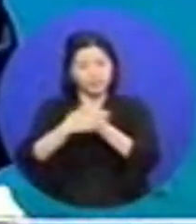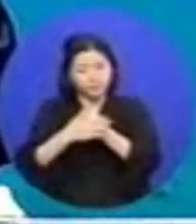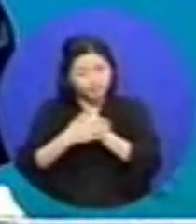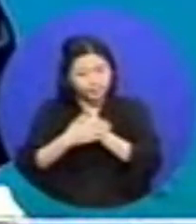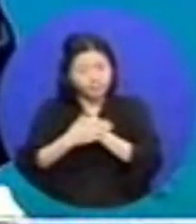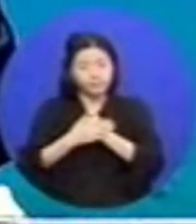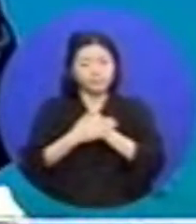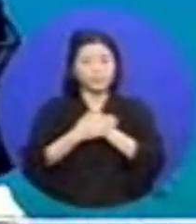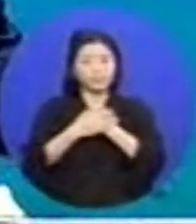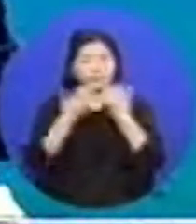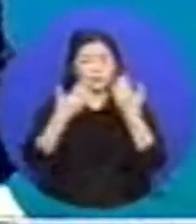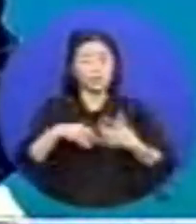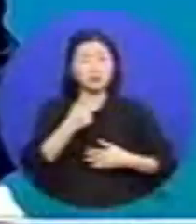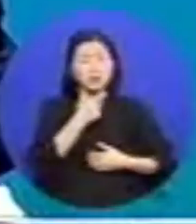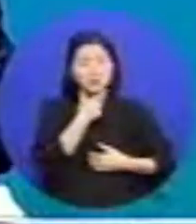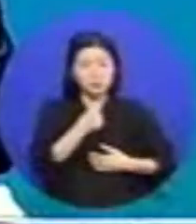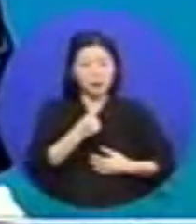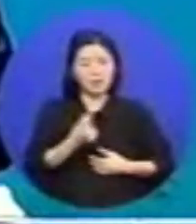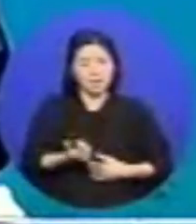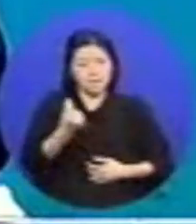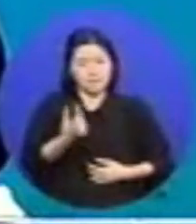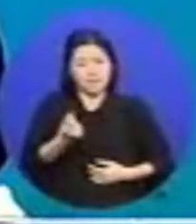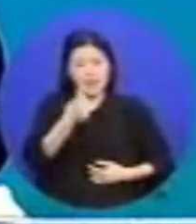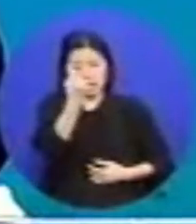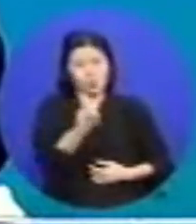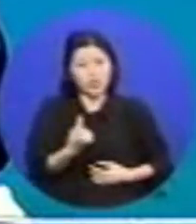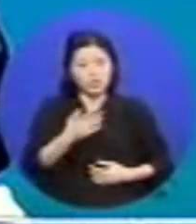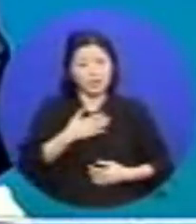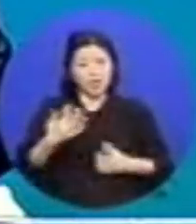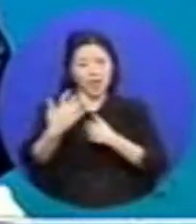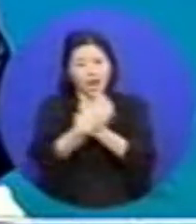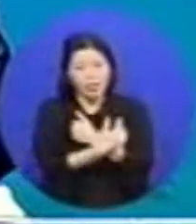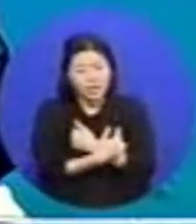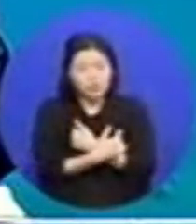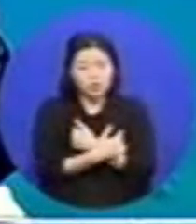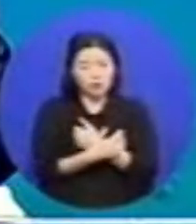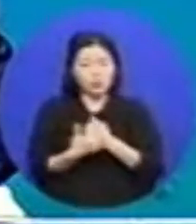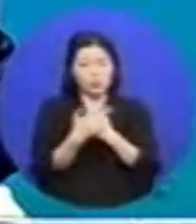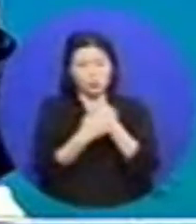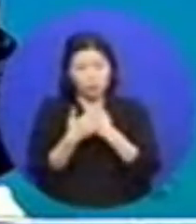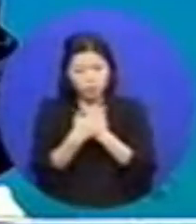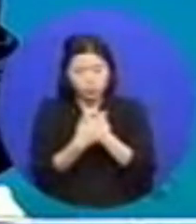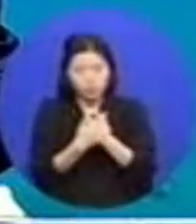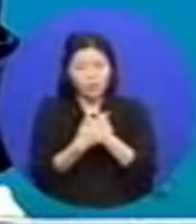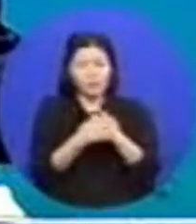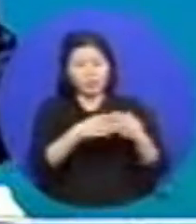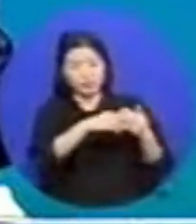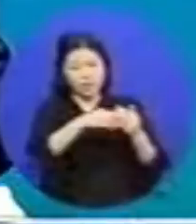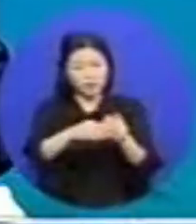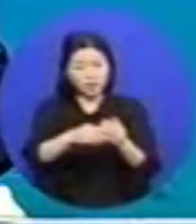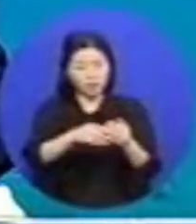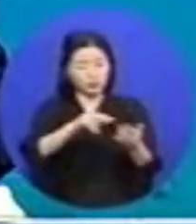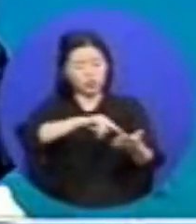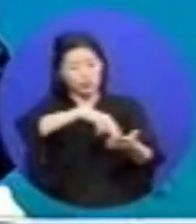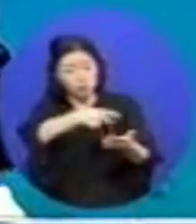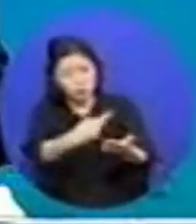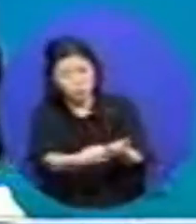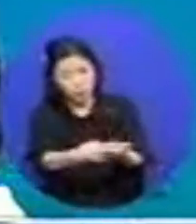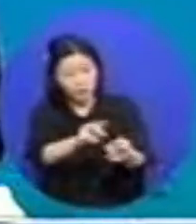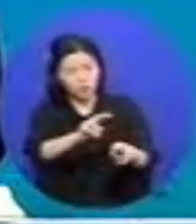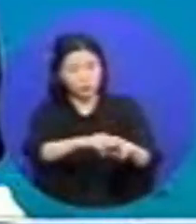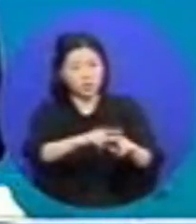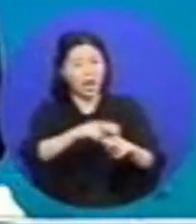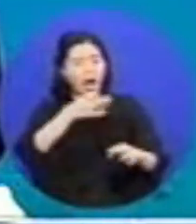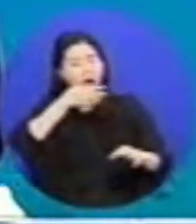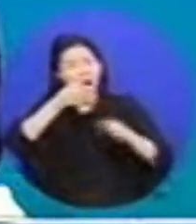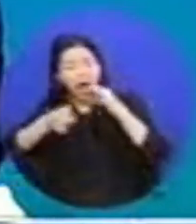않을까. 그래서 엄마 빨리 와서 나 안아주고 나 데려가라고 그냥 넘어진 자리에서 악을